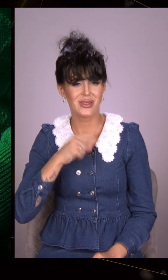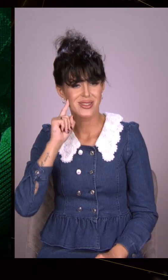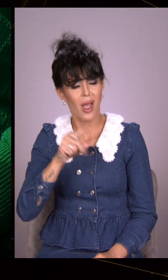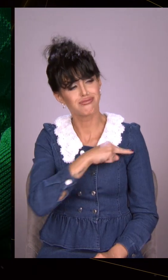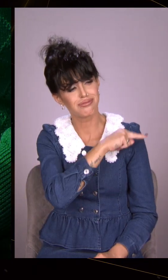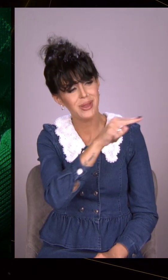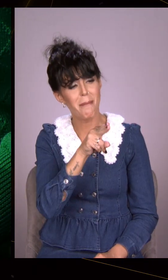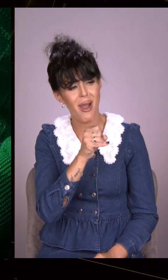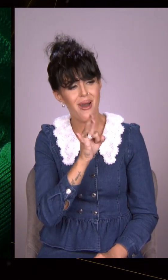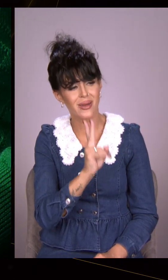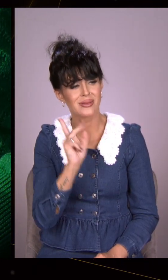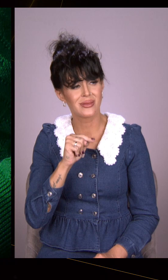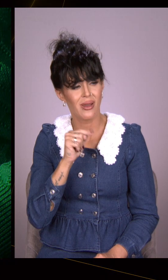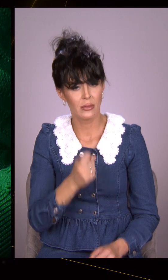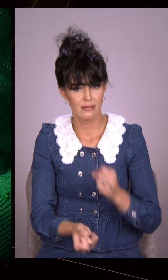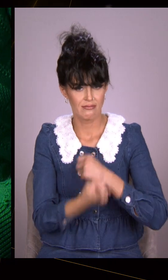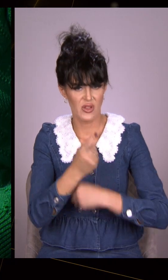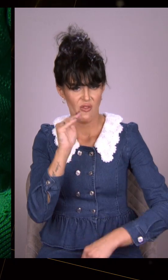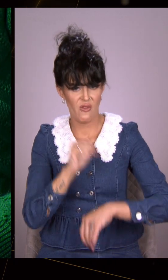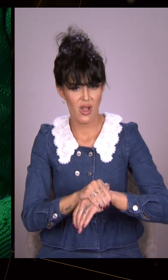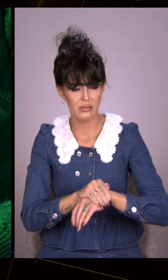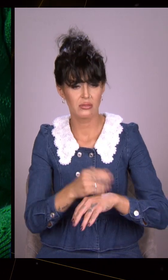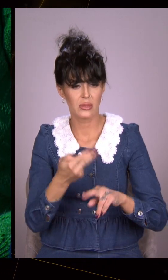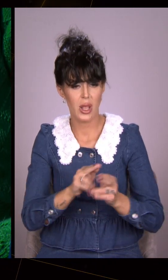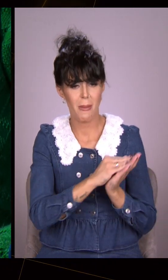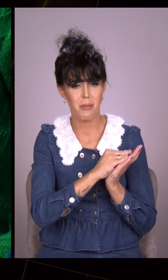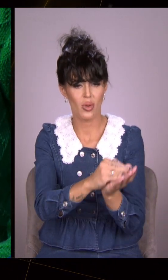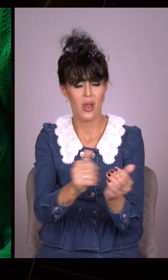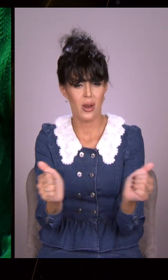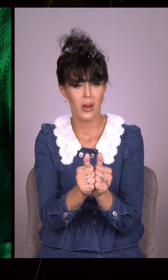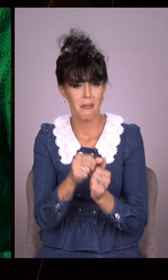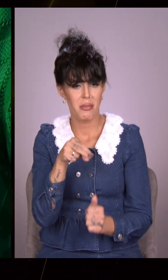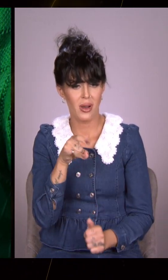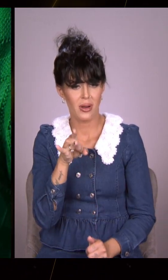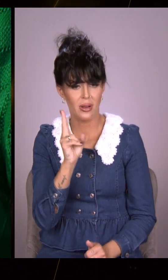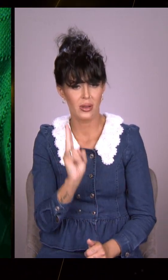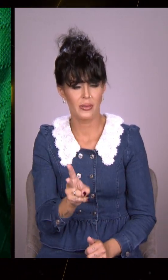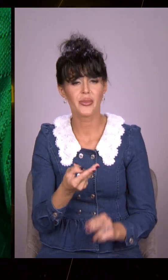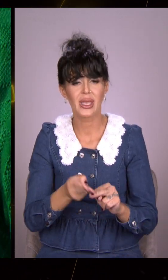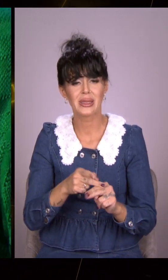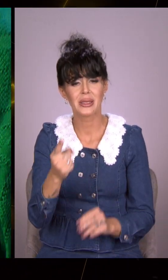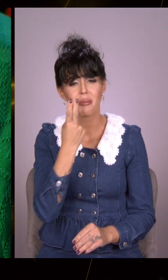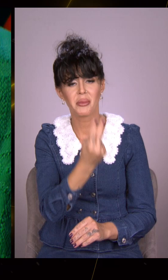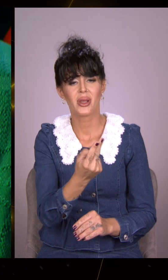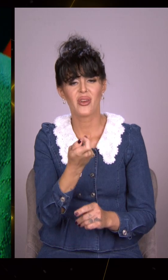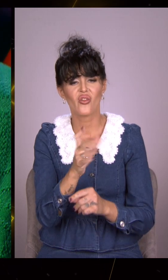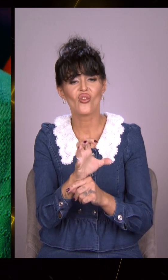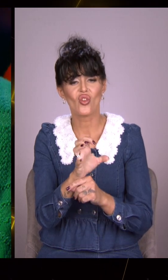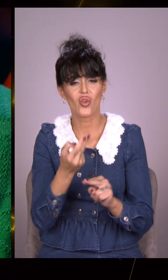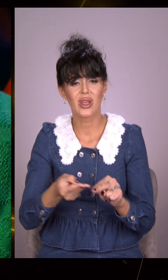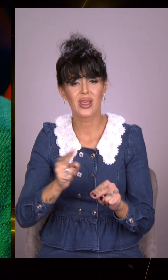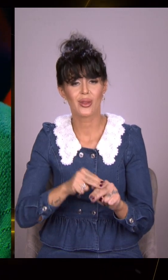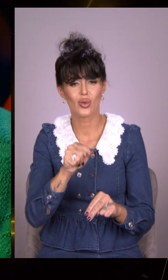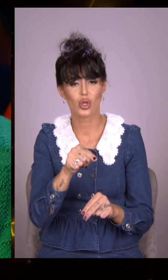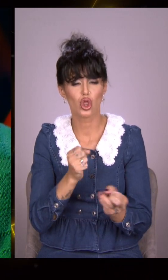парку. Пані Надія, з вашого дозволу, ми можемо зараз побачити ту саму світлину?